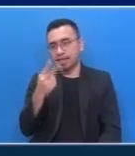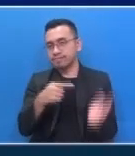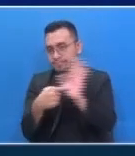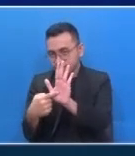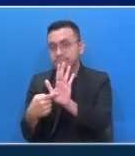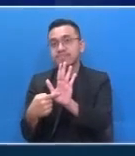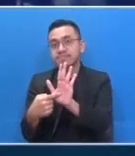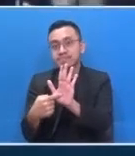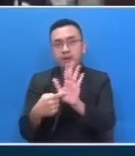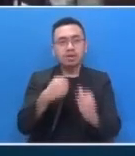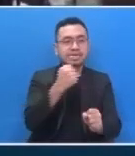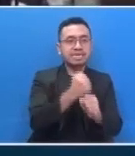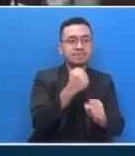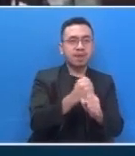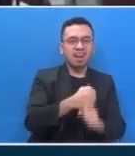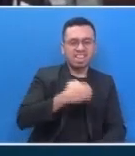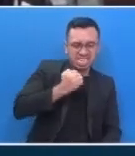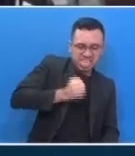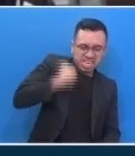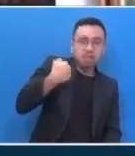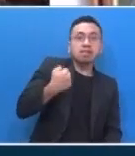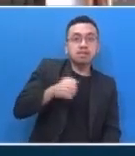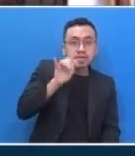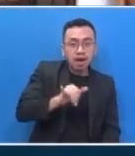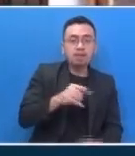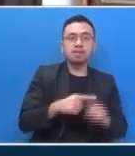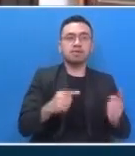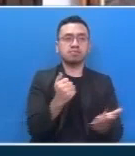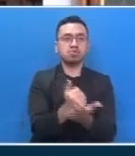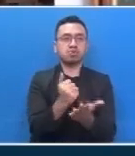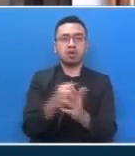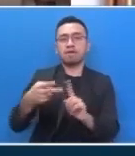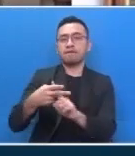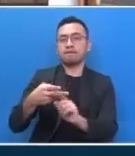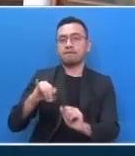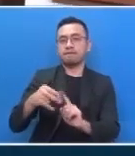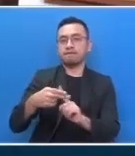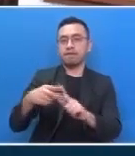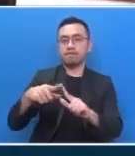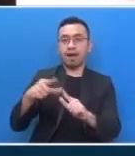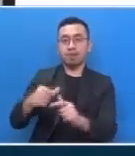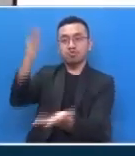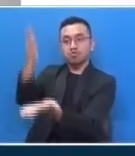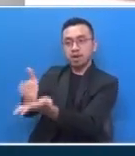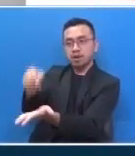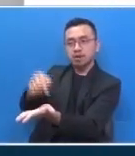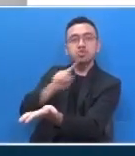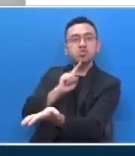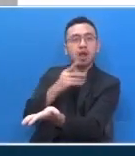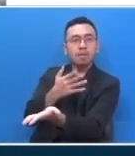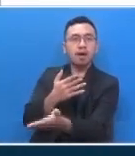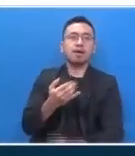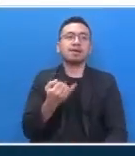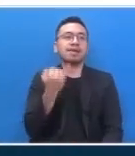Gibran kesal Gibran juga tahu mungkin bahwa ee pengambilan keputusan FIFA kan tidak hanya didasarkan pada penolakan